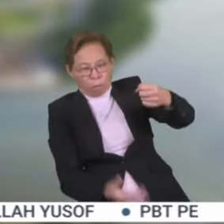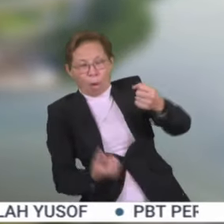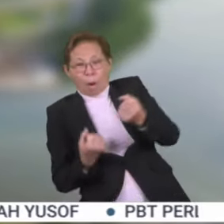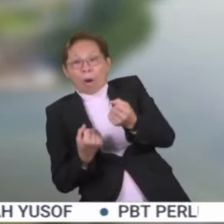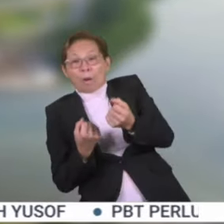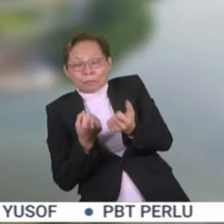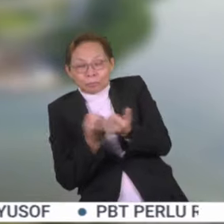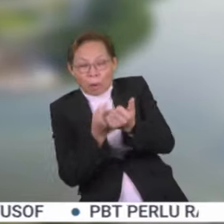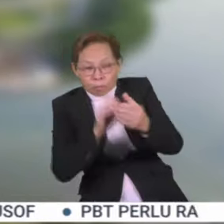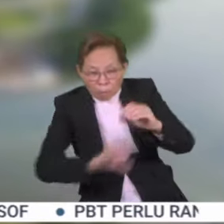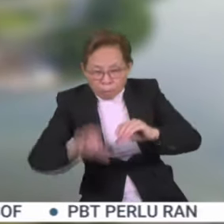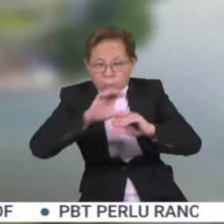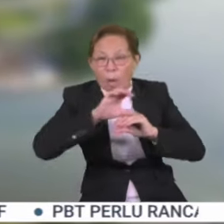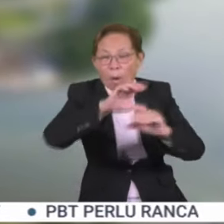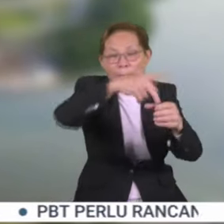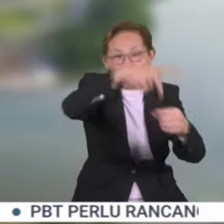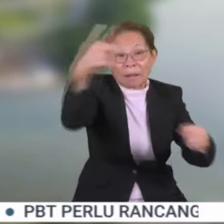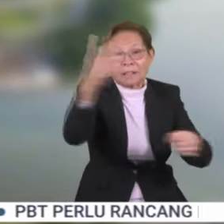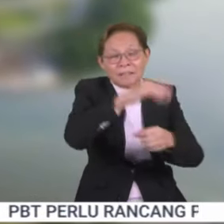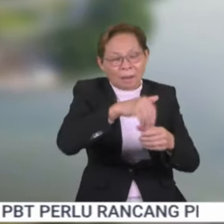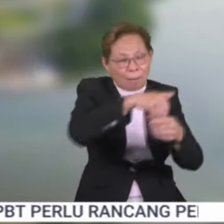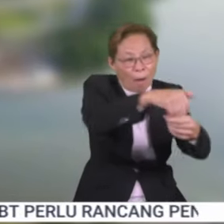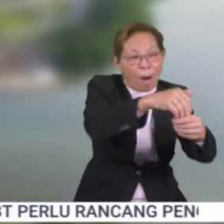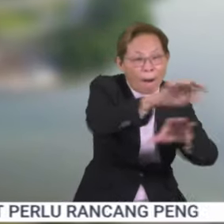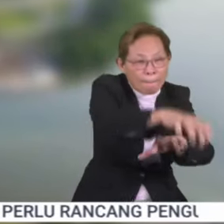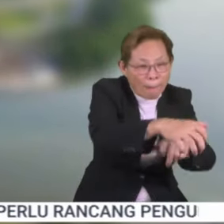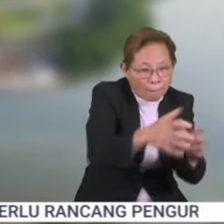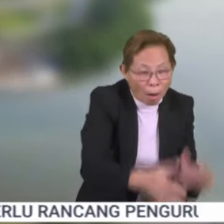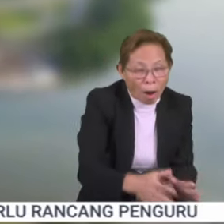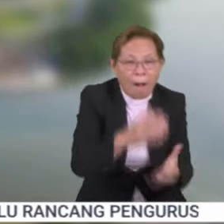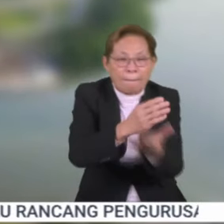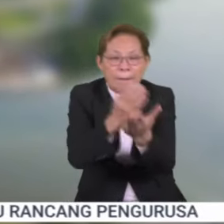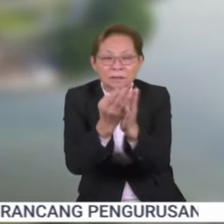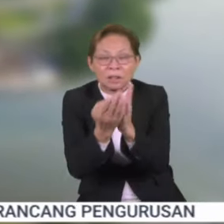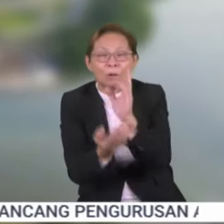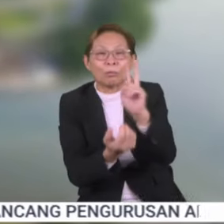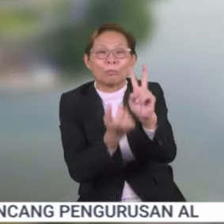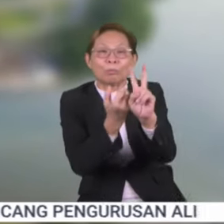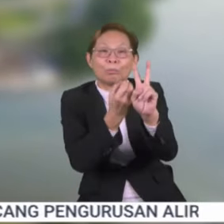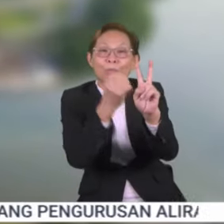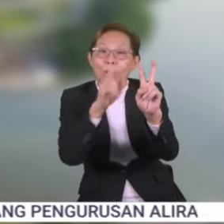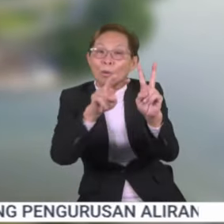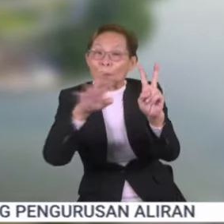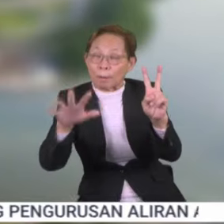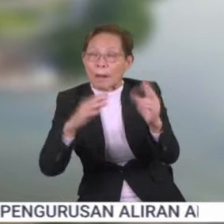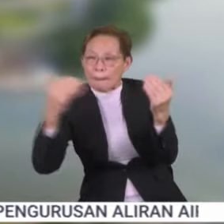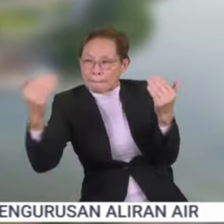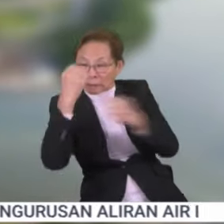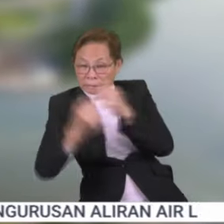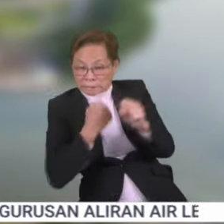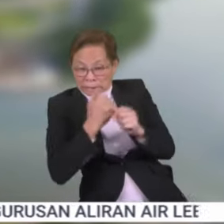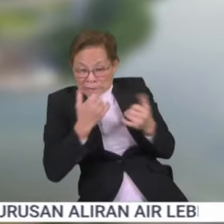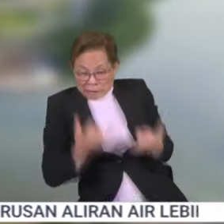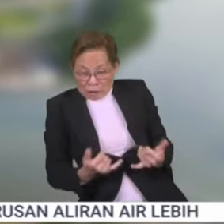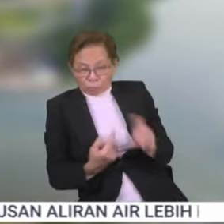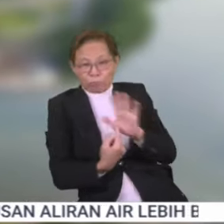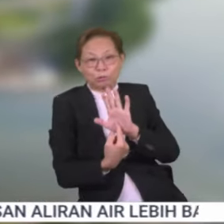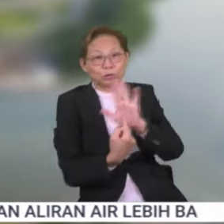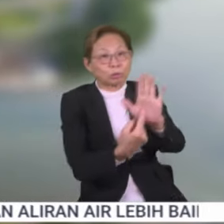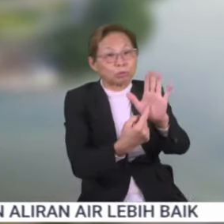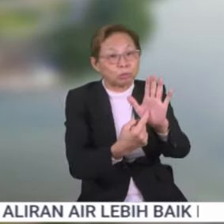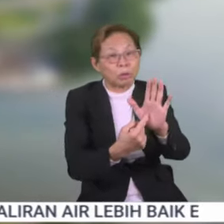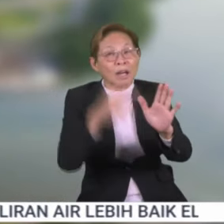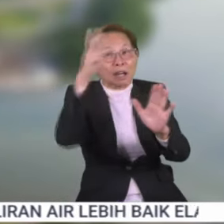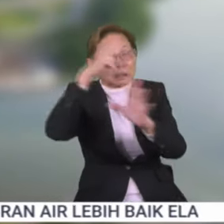subsidi padi dan insentif kepada pesawah dalam belanjawan 5 berbanding tahun ini mencerminkan